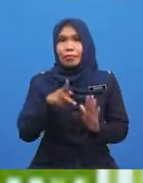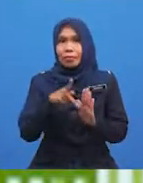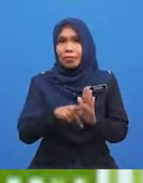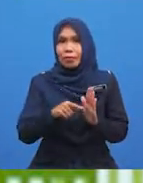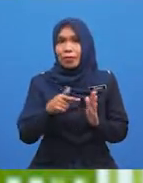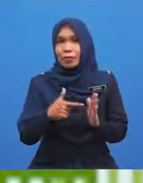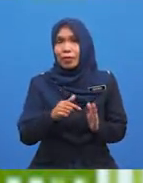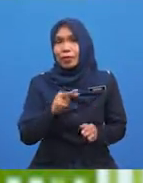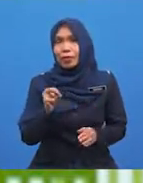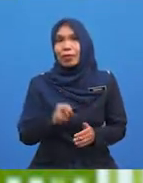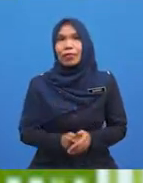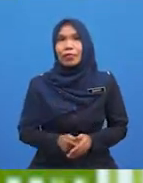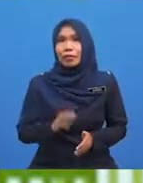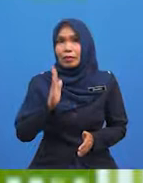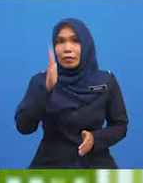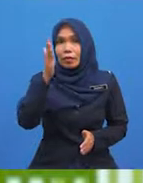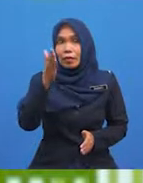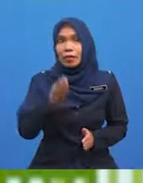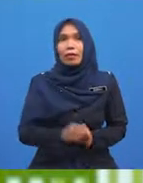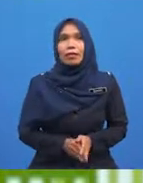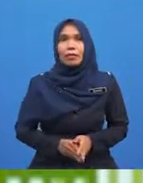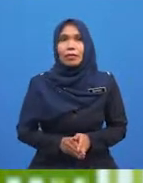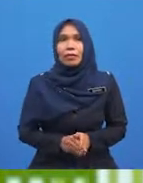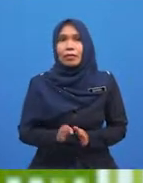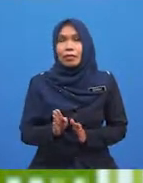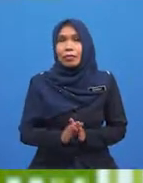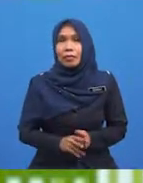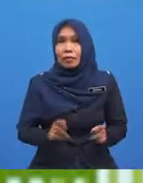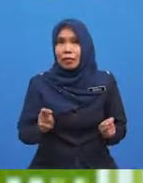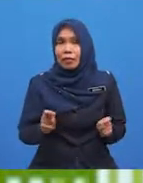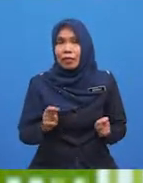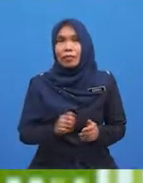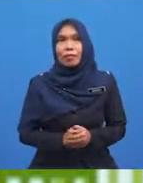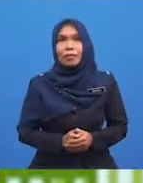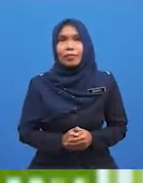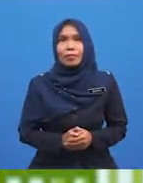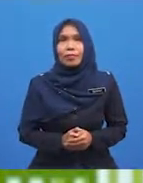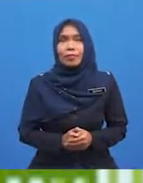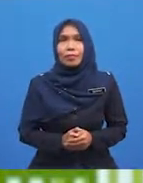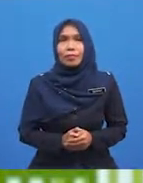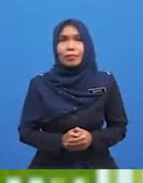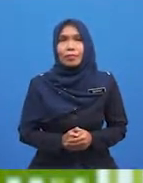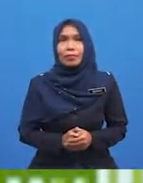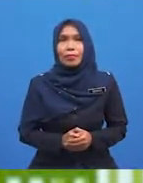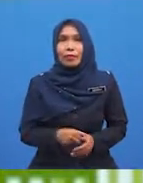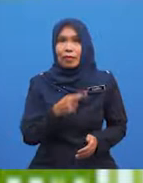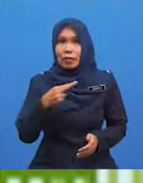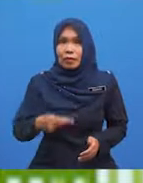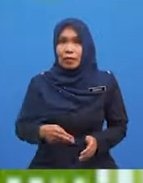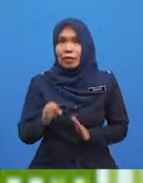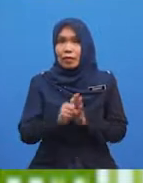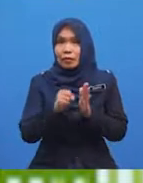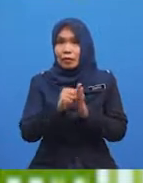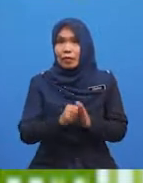bertindak menurut nasihat Jemaah Menteri, manakala Raja sesebuah negeri pula akan